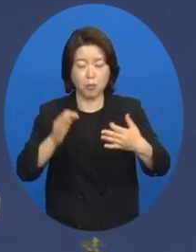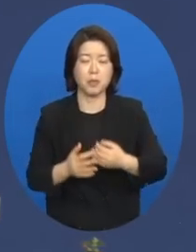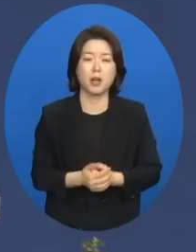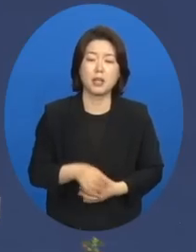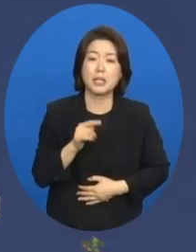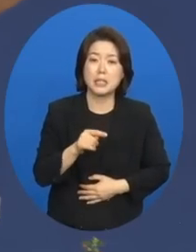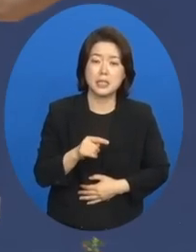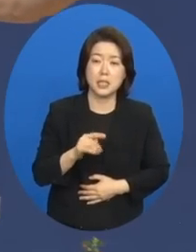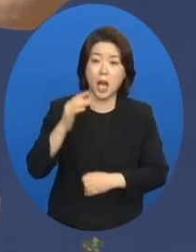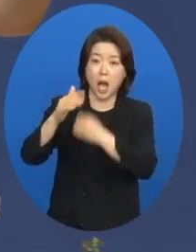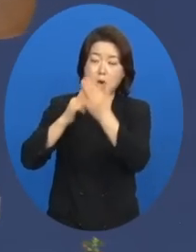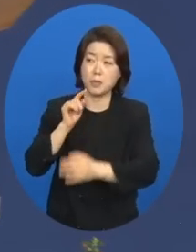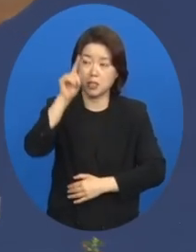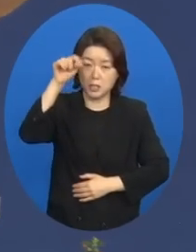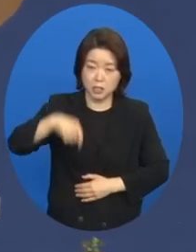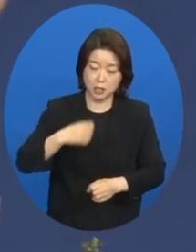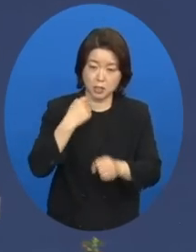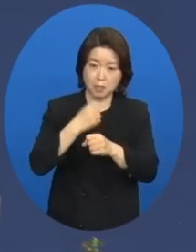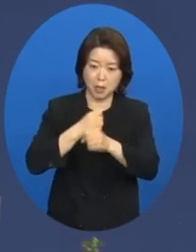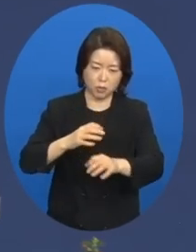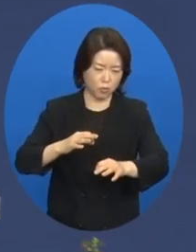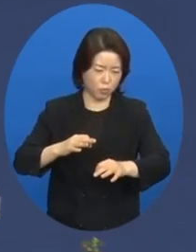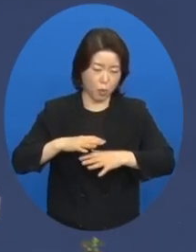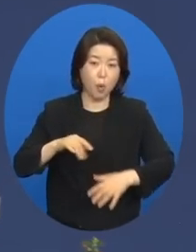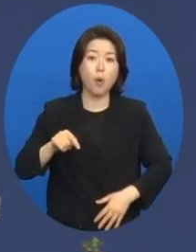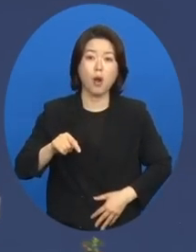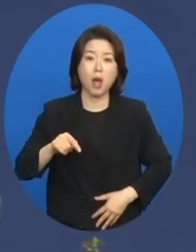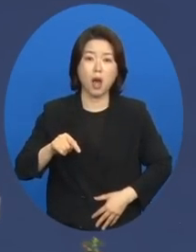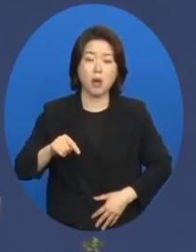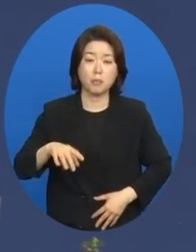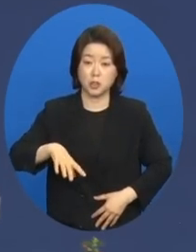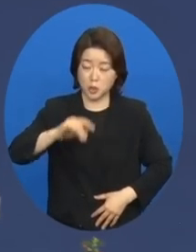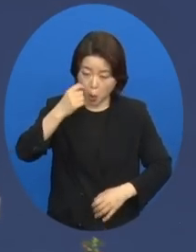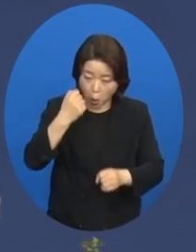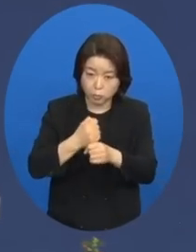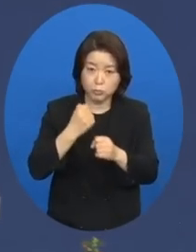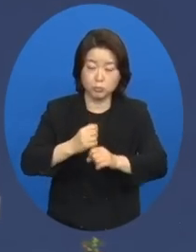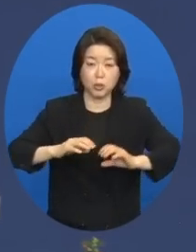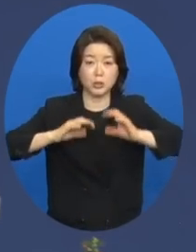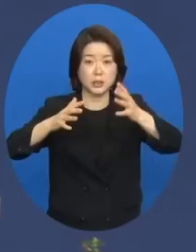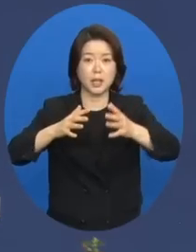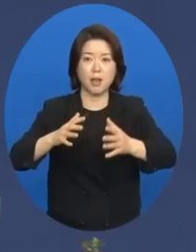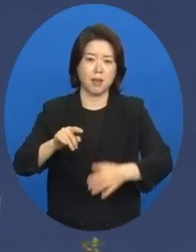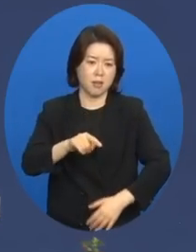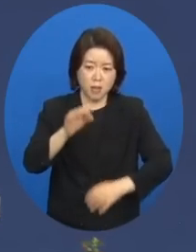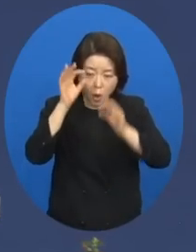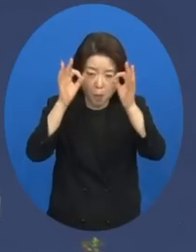이 천지를 창조하신 그 놀라운 하나님의 그 창조의 세계를 노래하다가